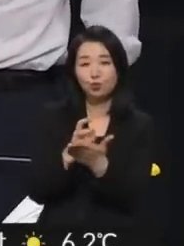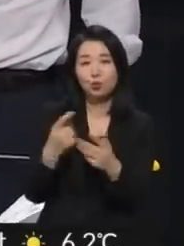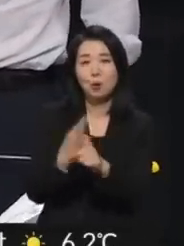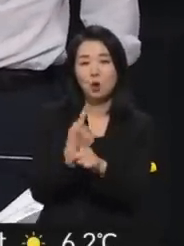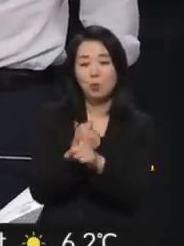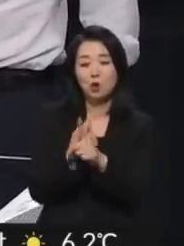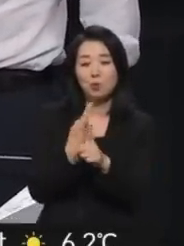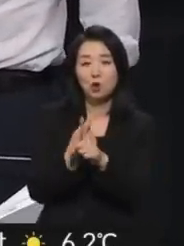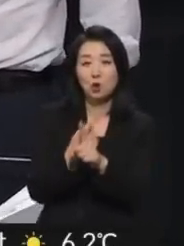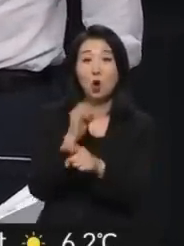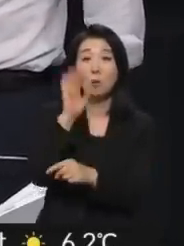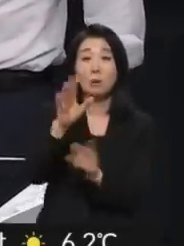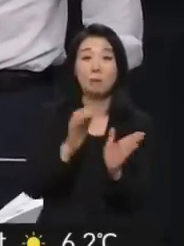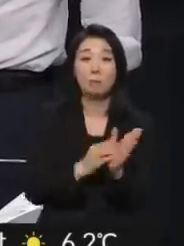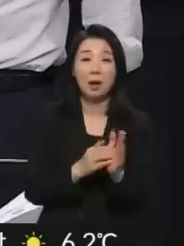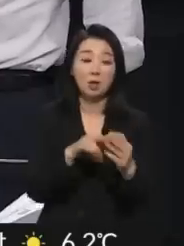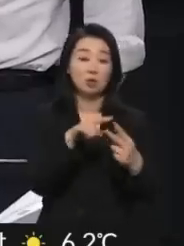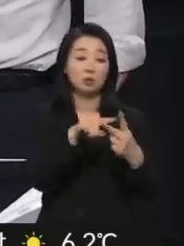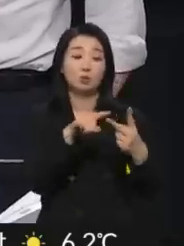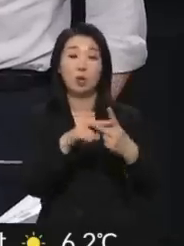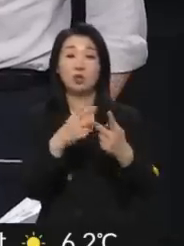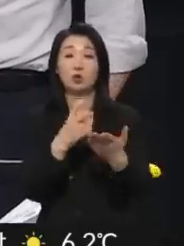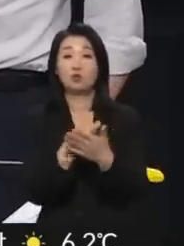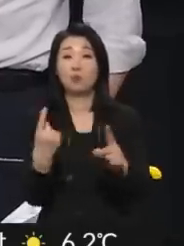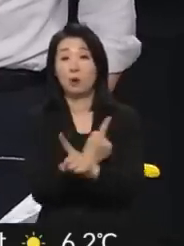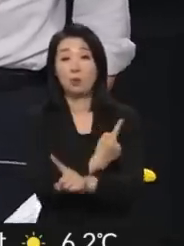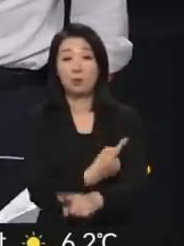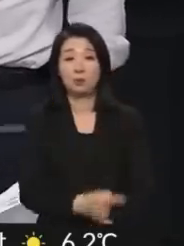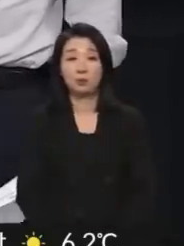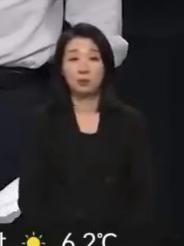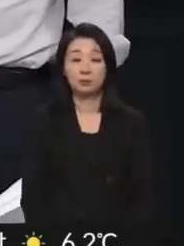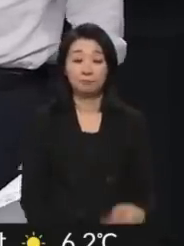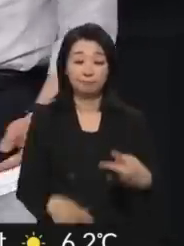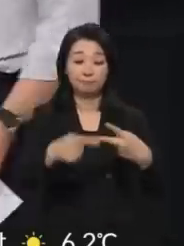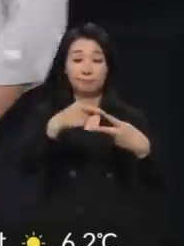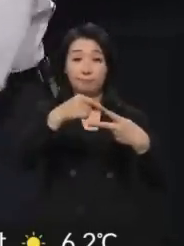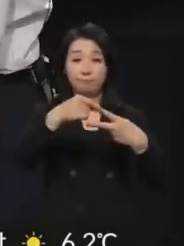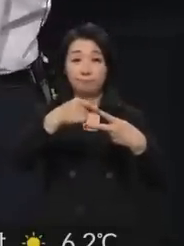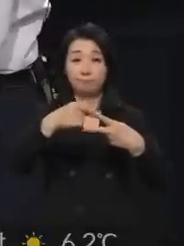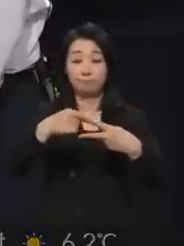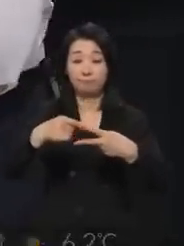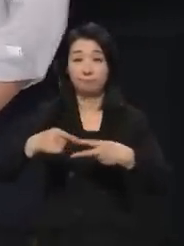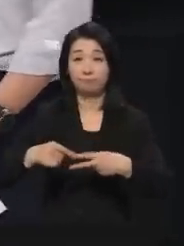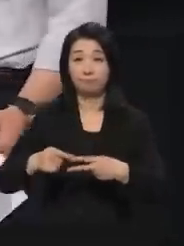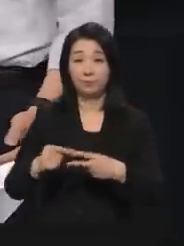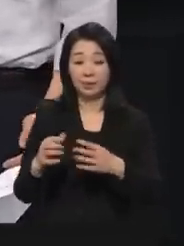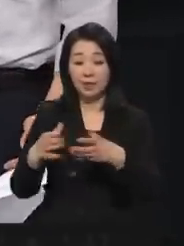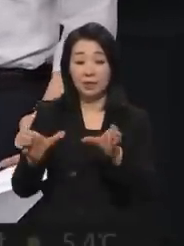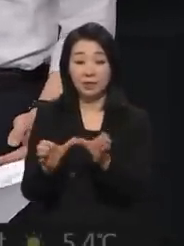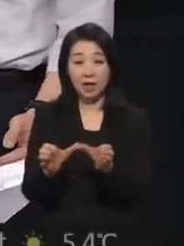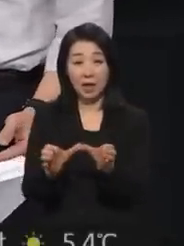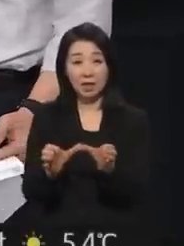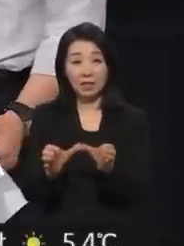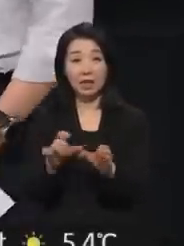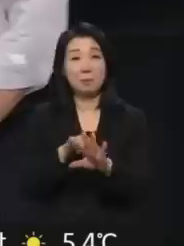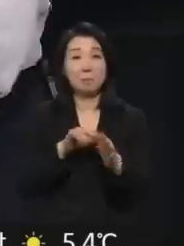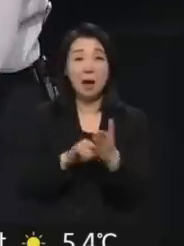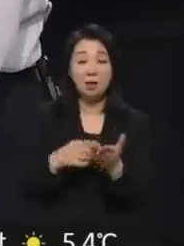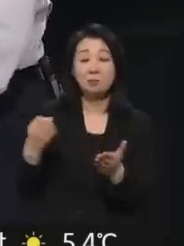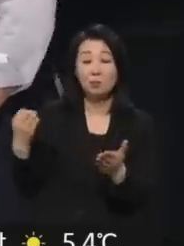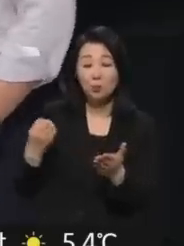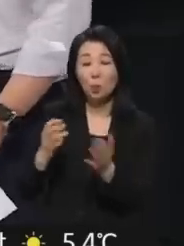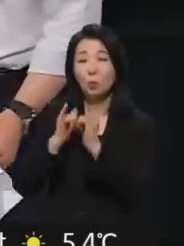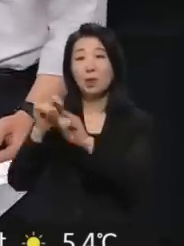쏘아 올렸습니다. 크게 두 가지 룰을 손볼 것으로 보이는데요. 하나는 이 당심 대 민심의 반영 비율, 다른